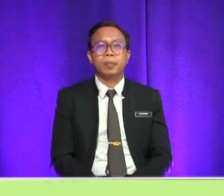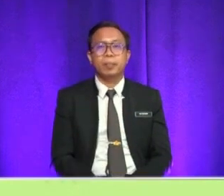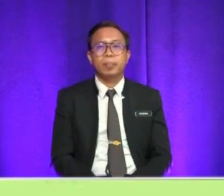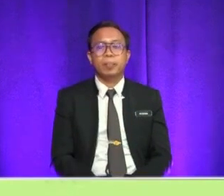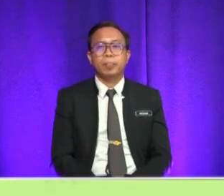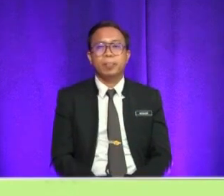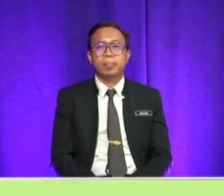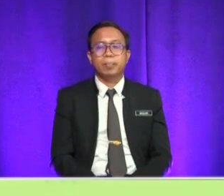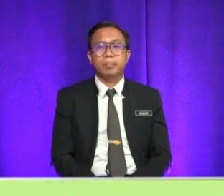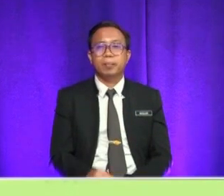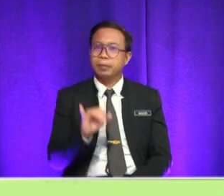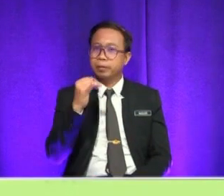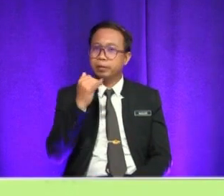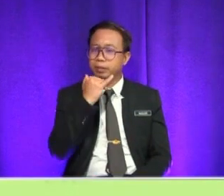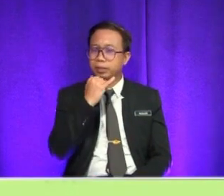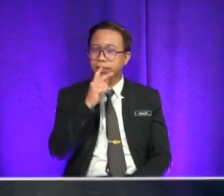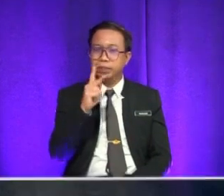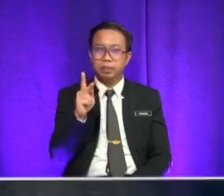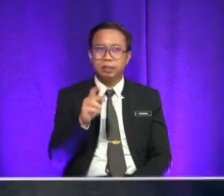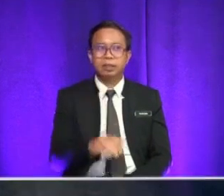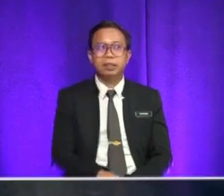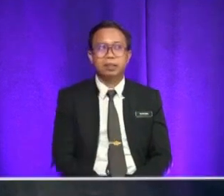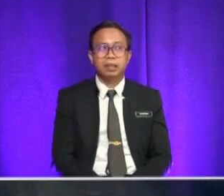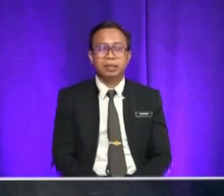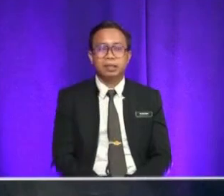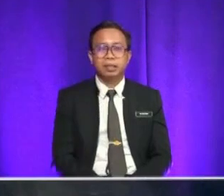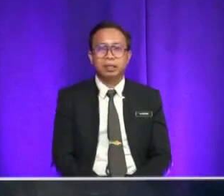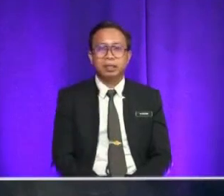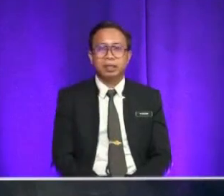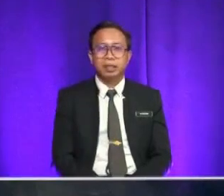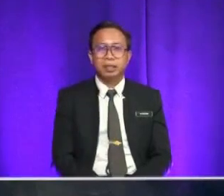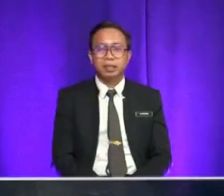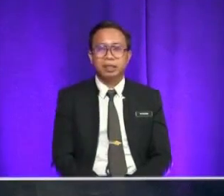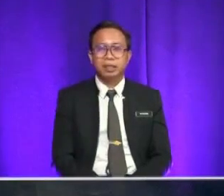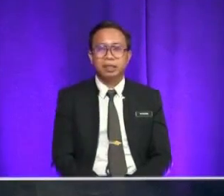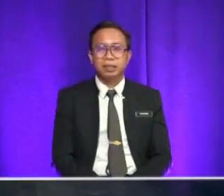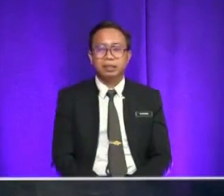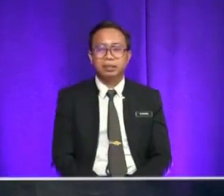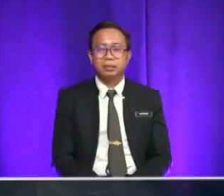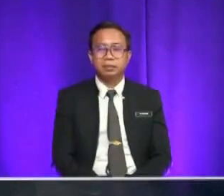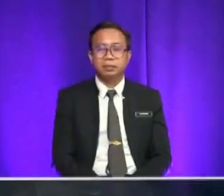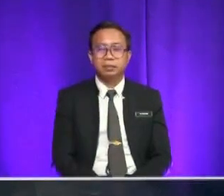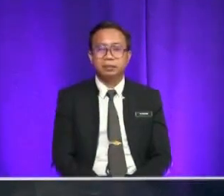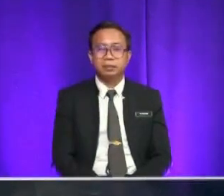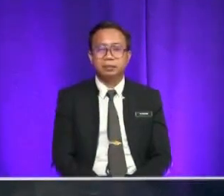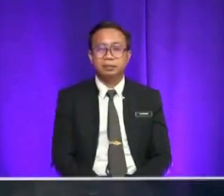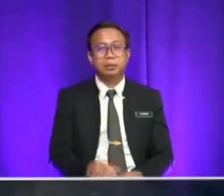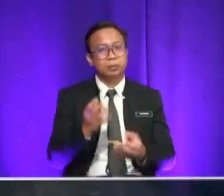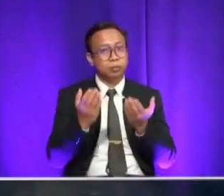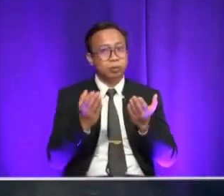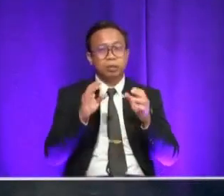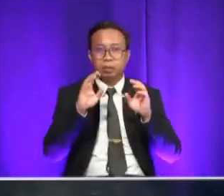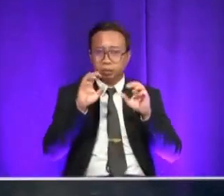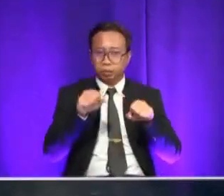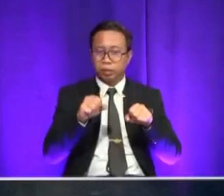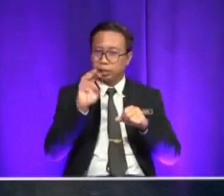kita tak boleh nak salahkan Iskandar sebenarnya sebab hidung dia tersumbat-sumbat, sebab tu dia selalu gatal-gatal gau-gau hidung dia, cikgu. Okey, tak apa. Nanti lepas ni mungkin Iskandar boleh jawab